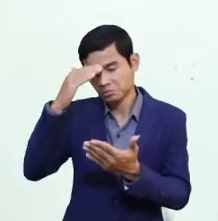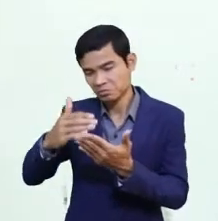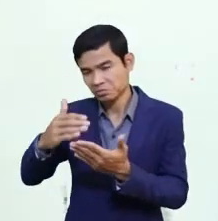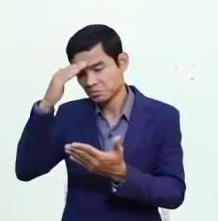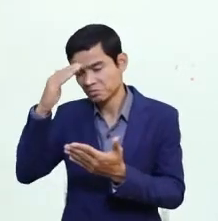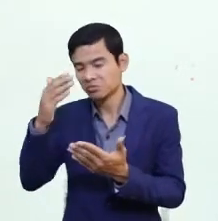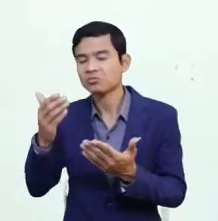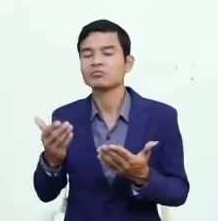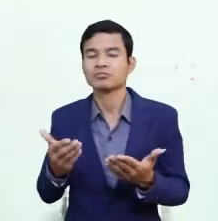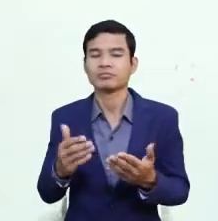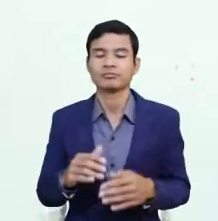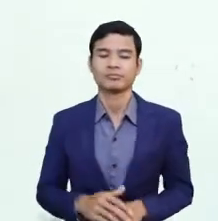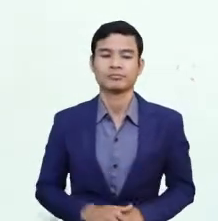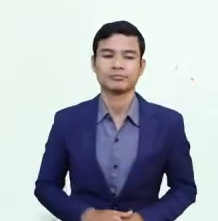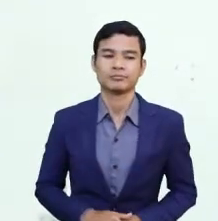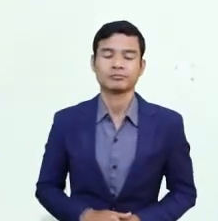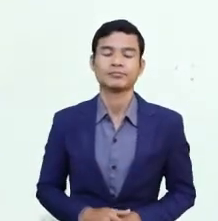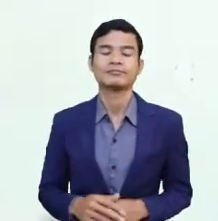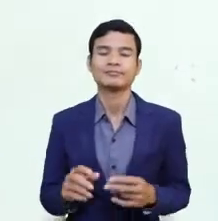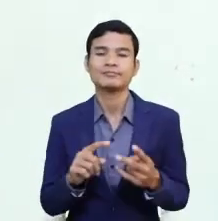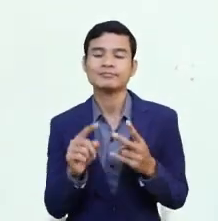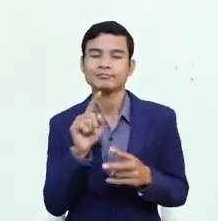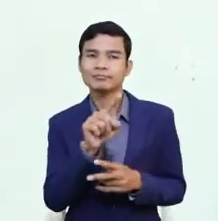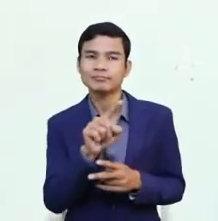cha cha chứ nè